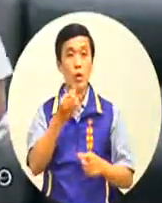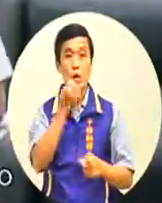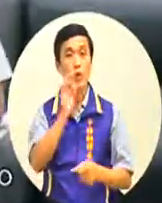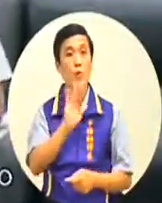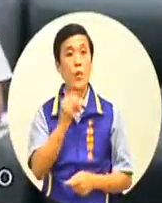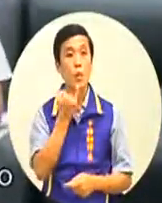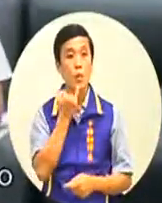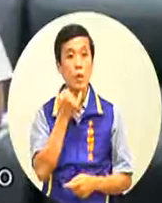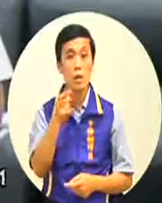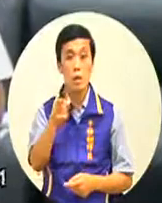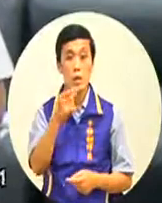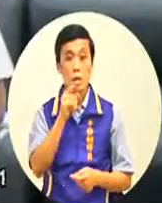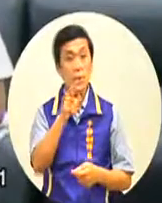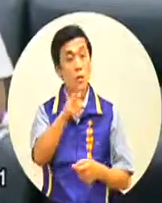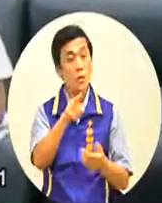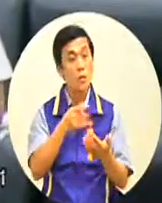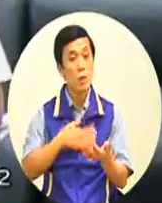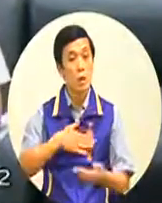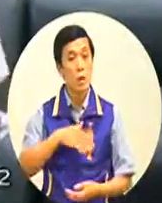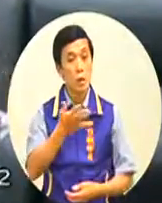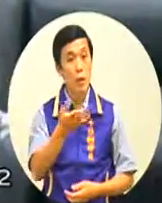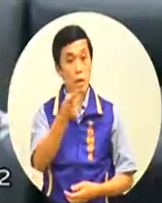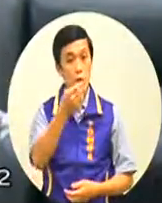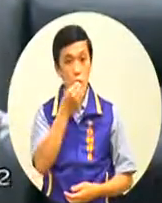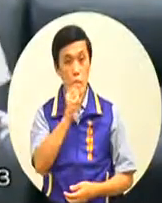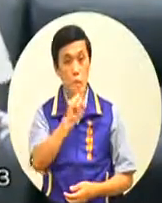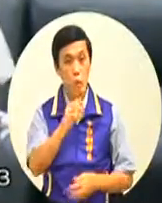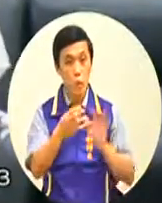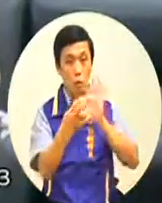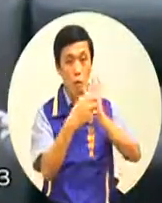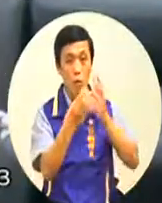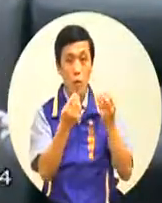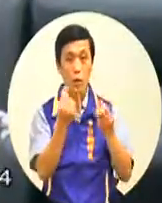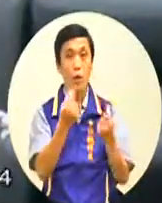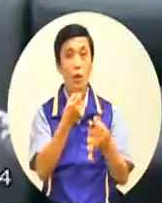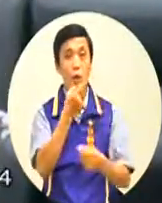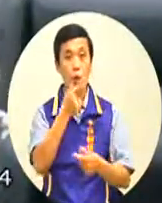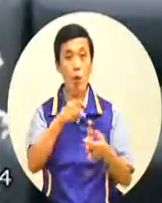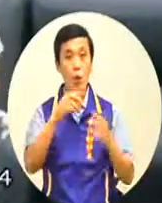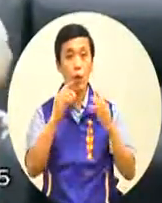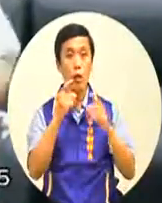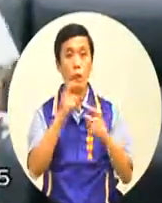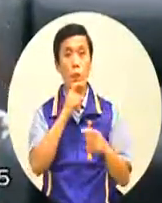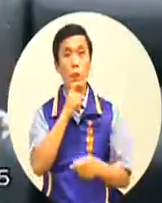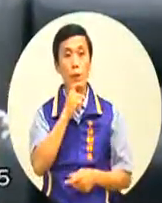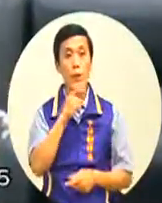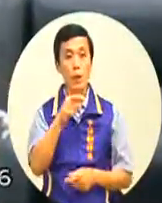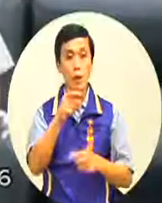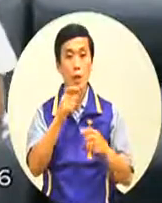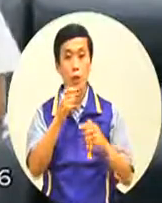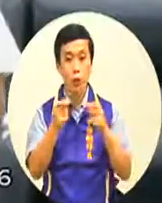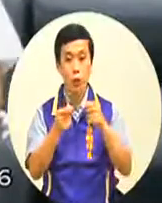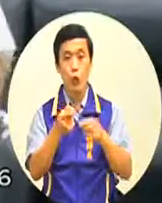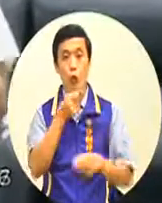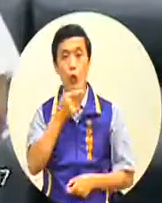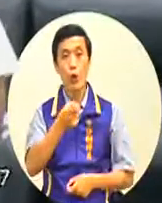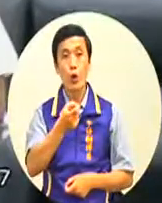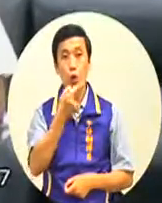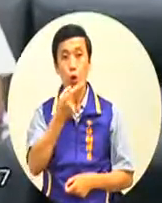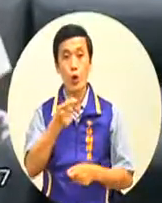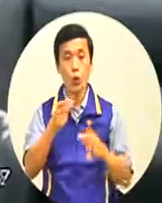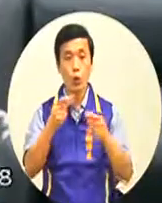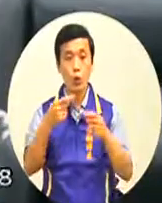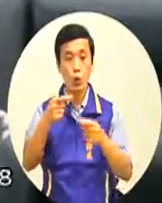多少是没标示的吗？很多东西，你说豆浆，你用那豆子磨磨来，你敢知那豆子会对来？你也不知